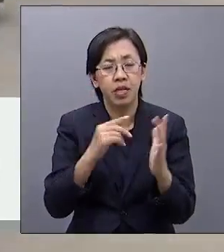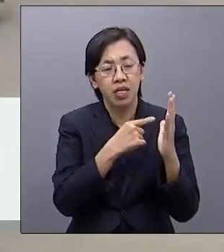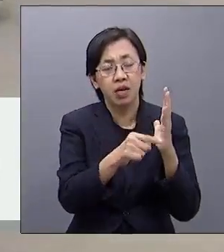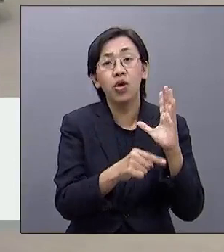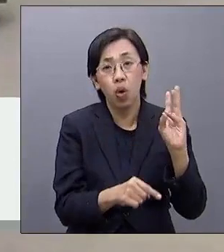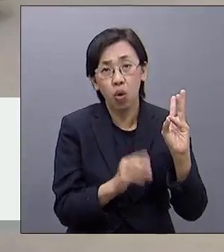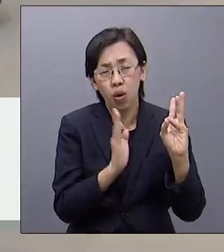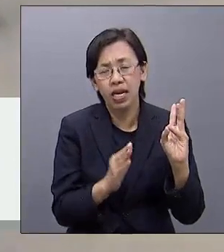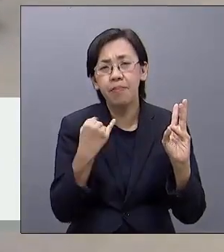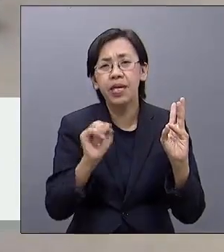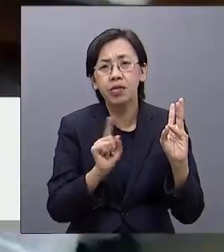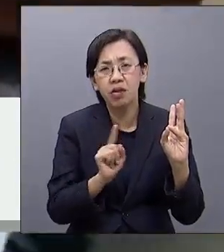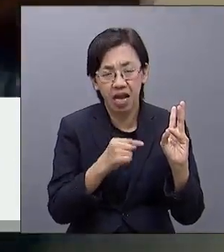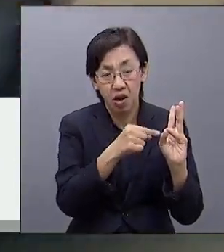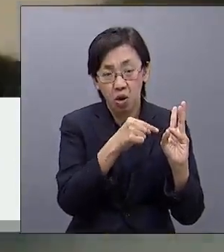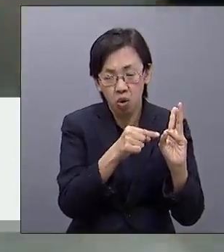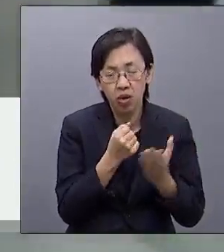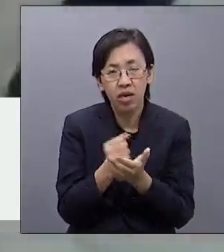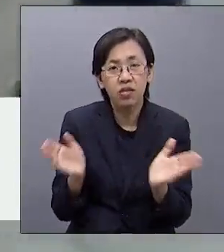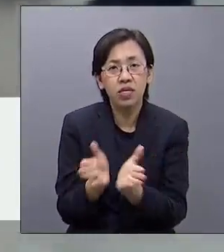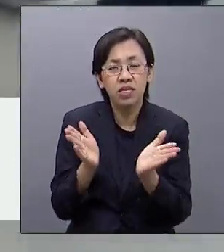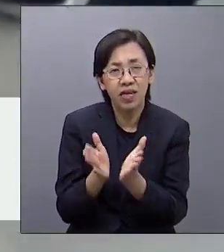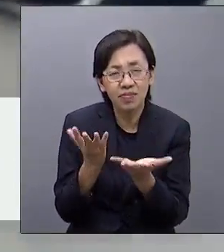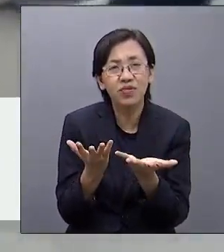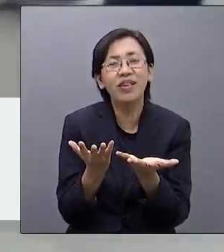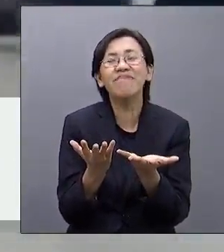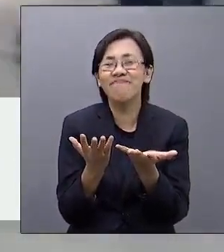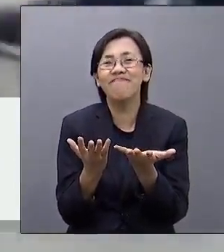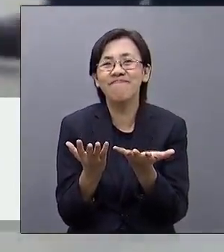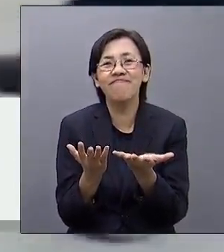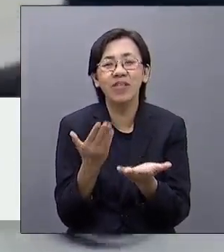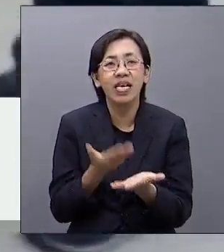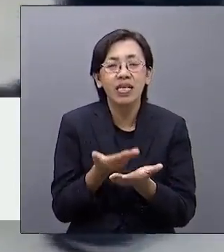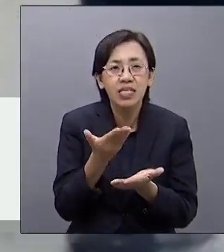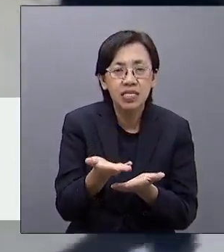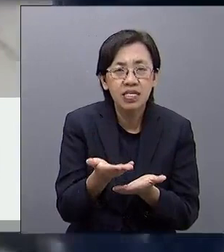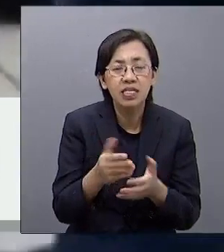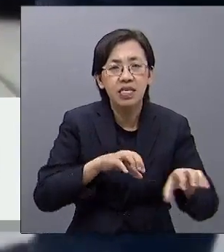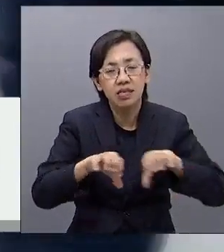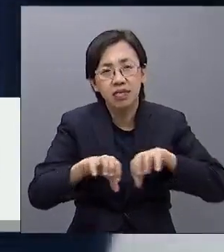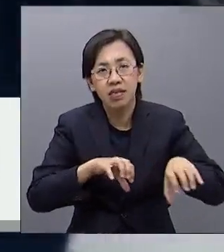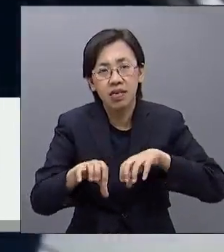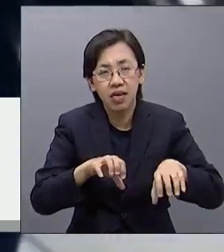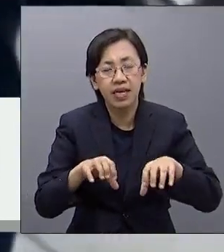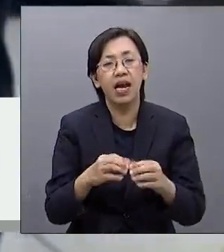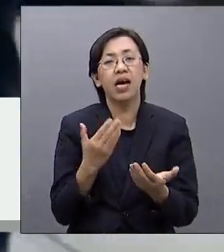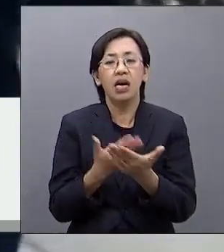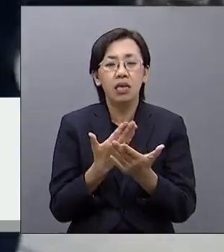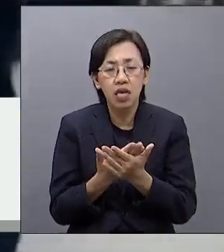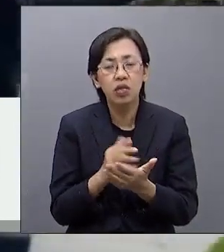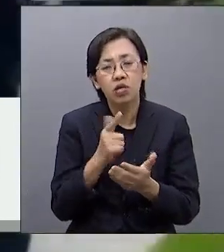ถูกกล่าวหาว่าเป็นผู้สนับสนุนเจ้าพนักงานมีหน้าที่ซื้อทำจัดการหรือรักษาทรัพย์ใด